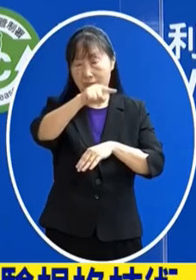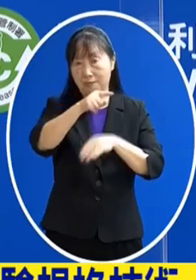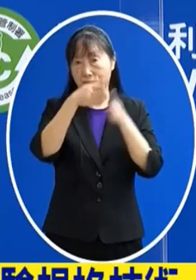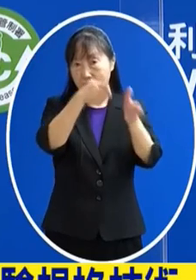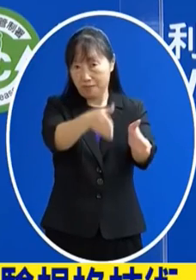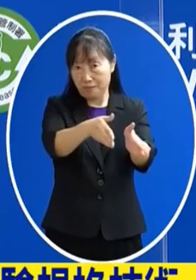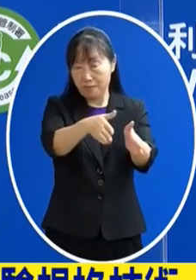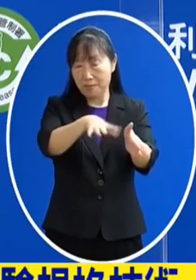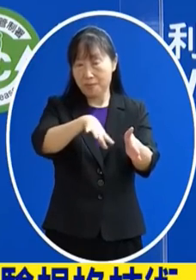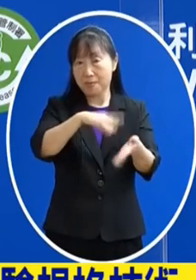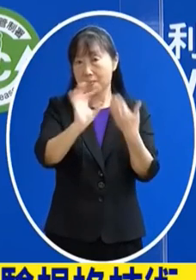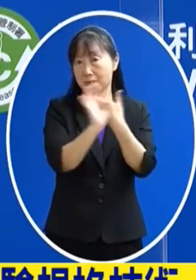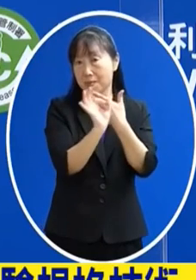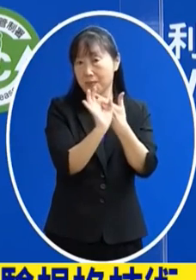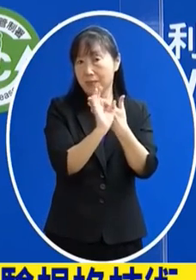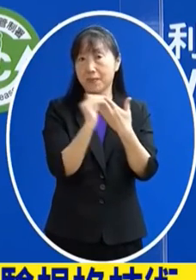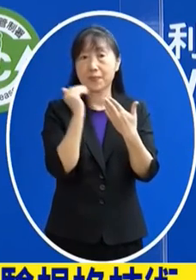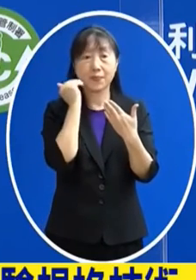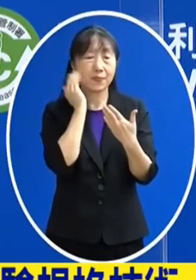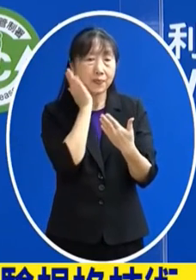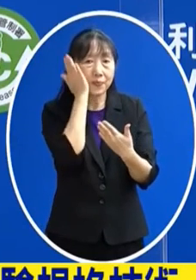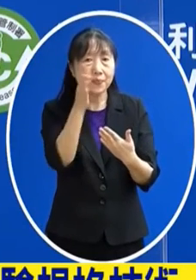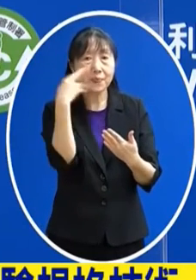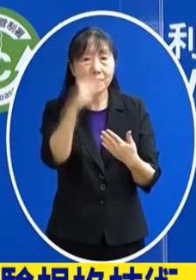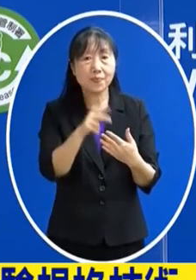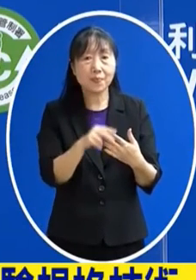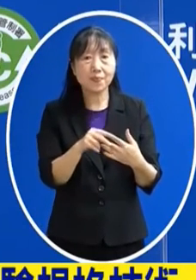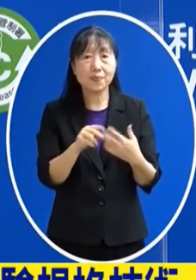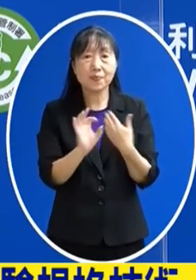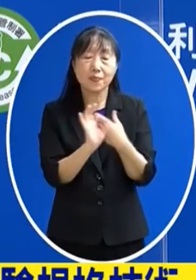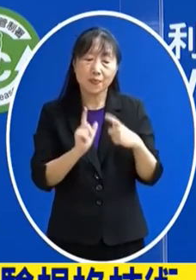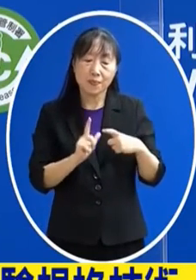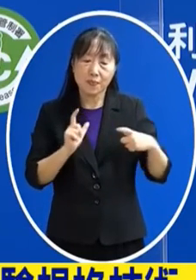的顺利哈，那再来思考要不要逐渐的扩大。